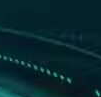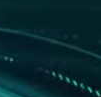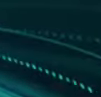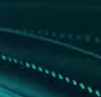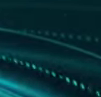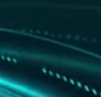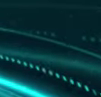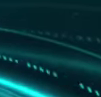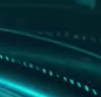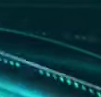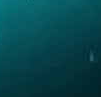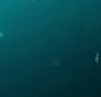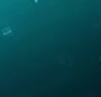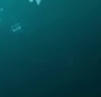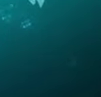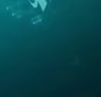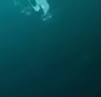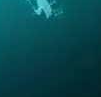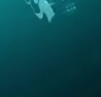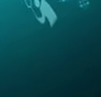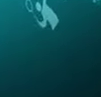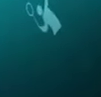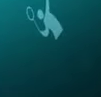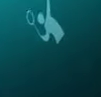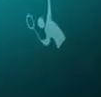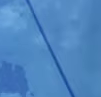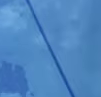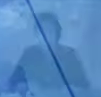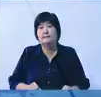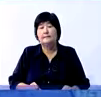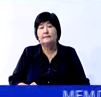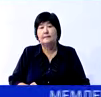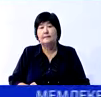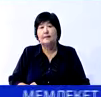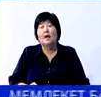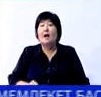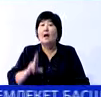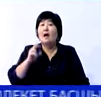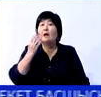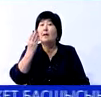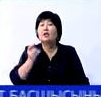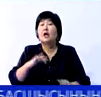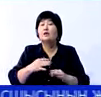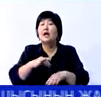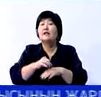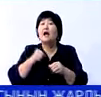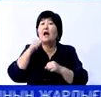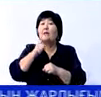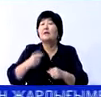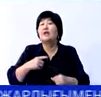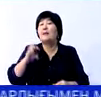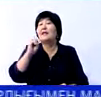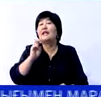Қазақстан Кармақшы ауданында былғар қолғап шебері